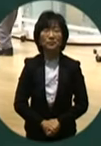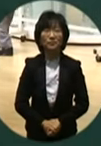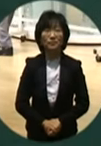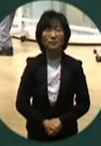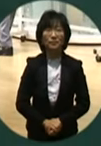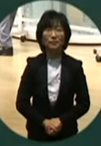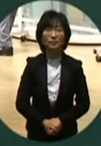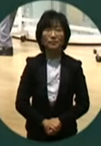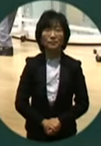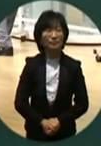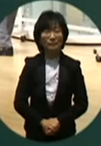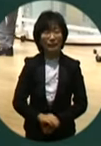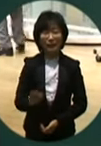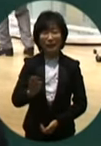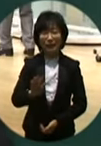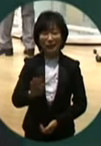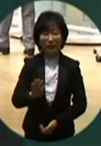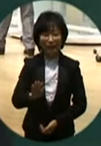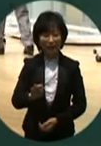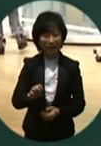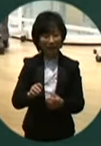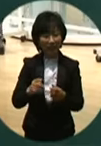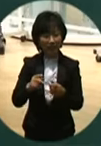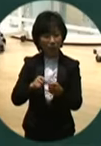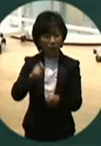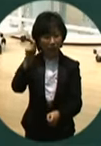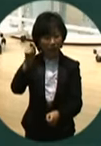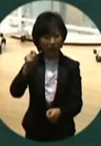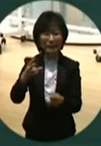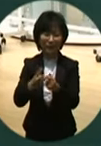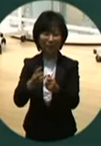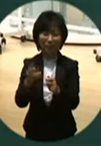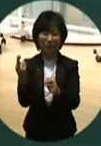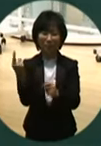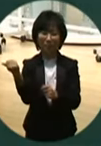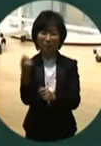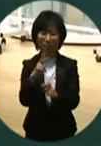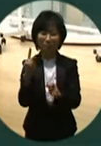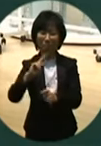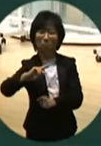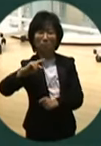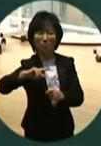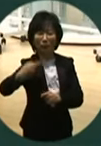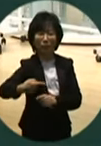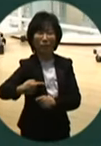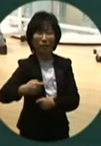오래된 거는 3번을 하고 또 있어요. Okay, that is number 3, but then let's first look at something else.